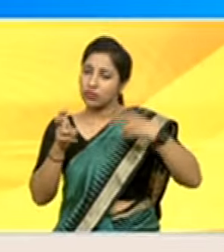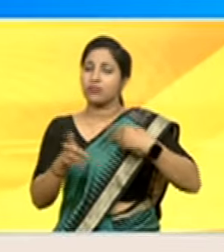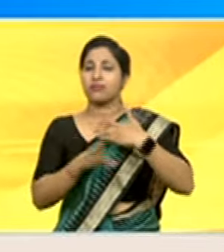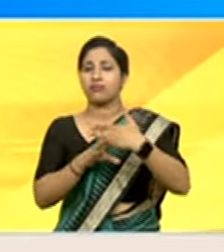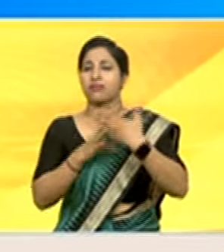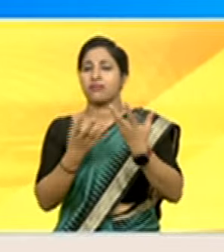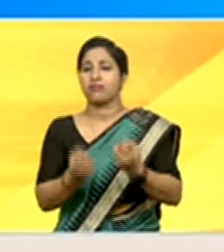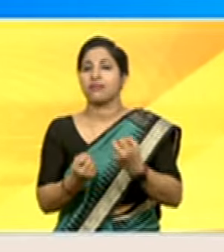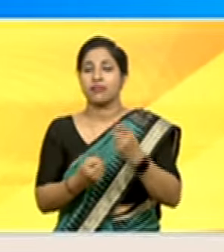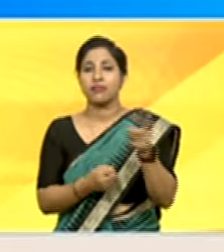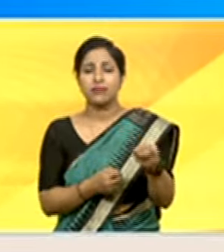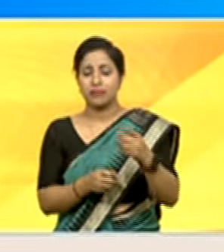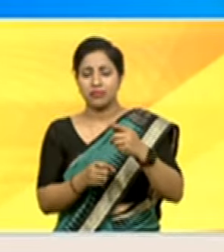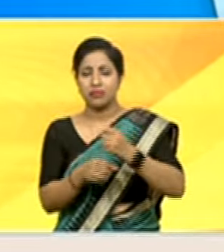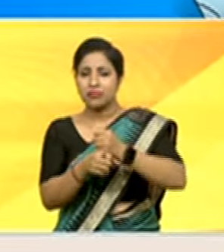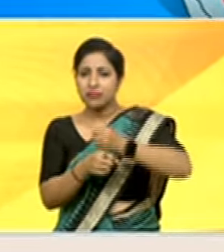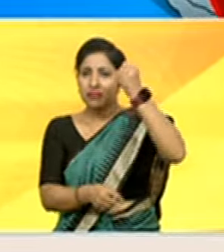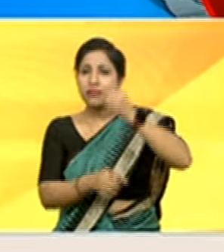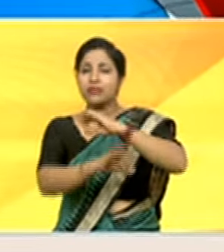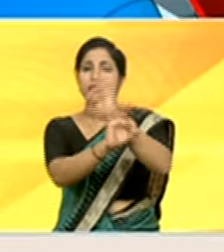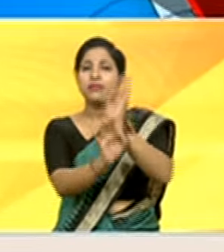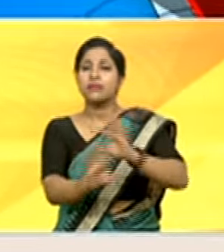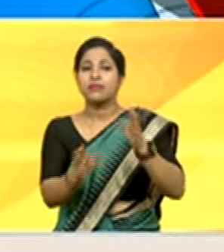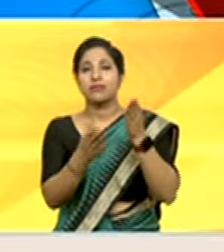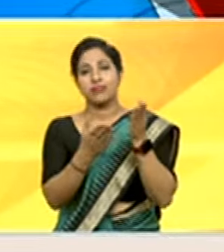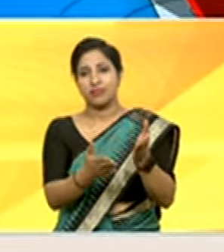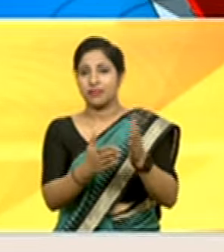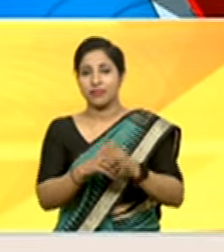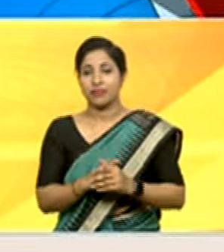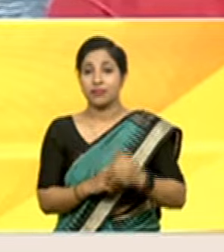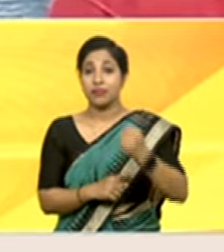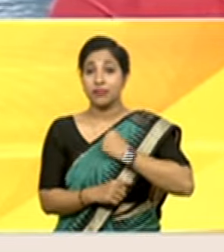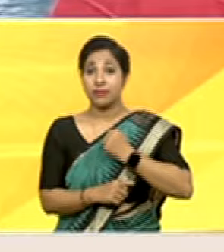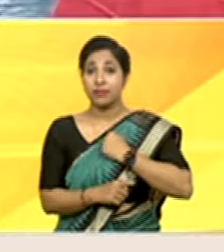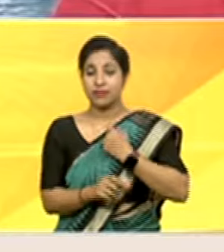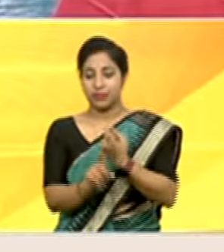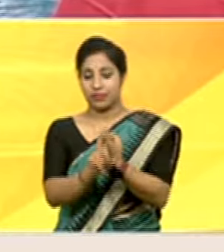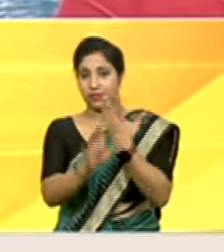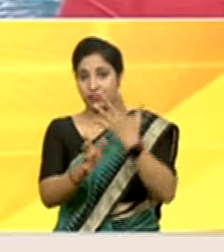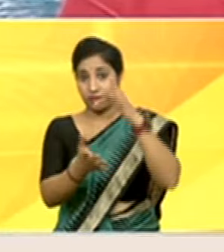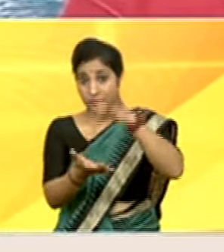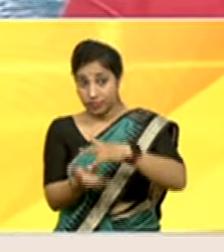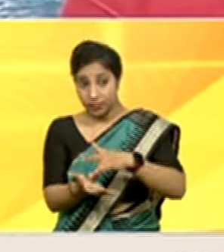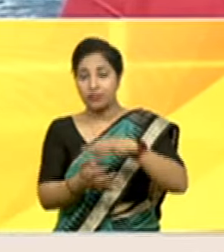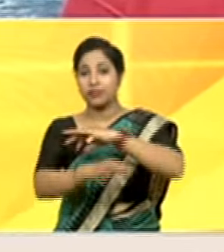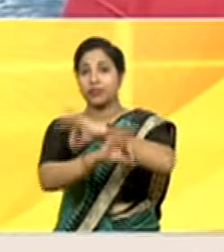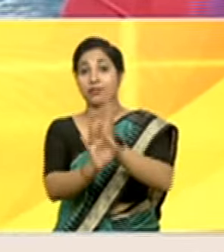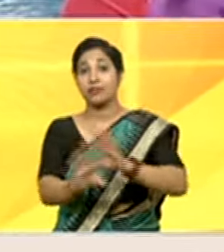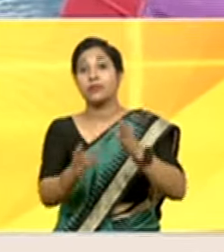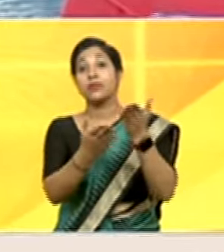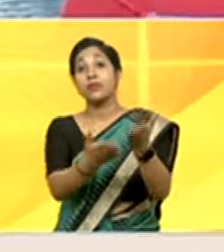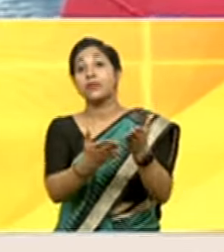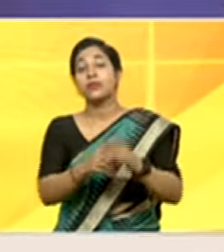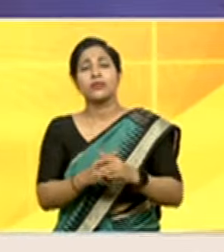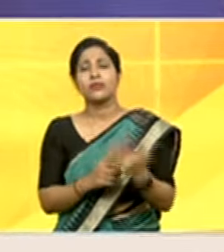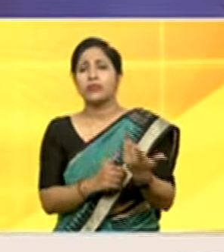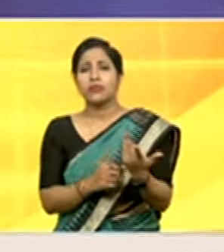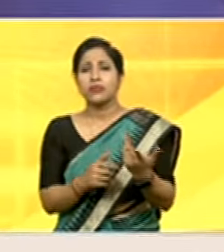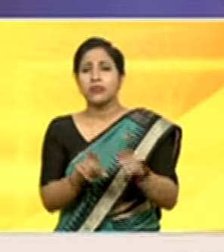ये चाते तयार होते हैं हमारे केरला में वैसे तो